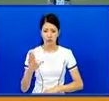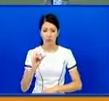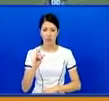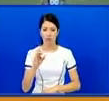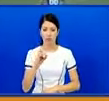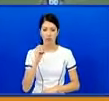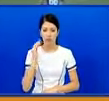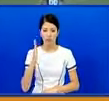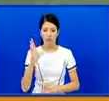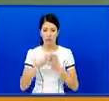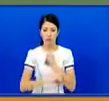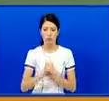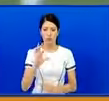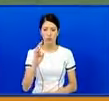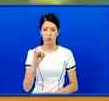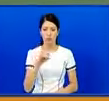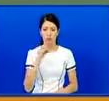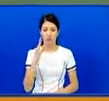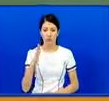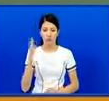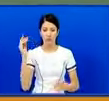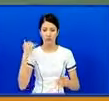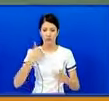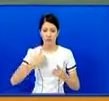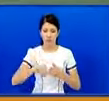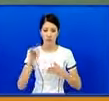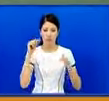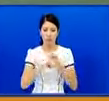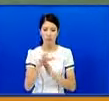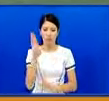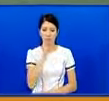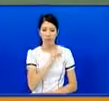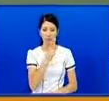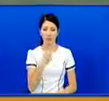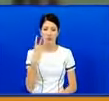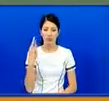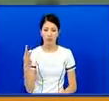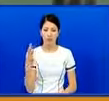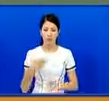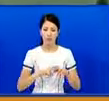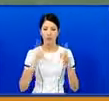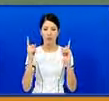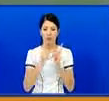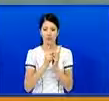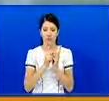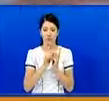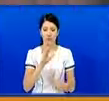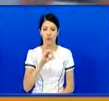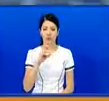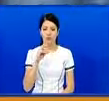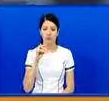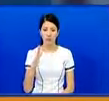Нұрғалиев, кейін Таңат Нөсербаев келіп теуіп гол салуға қол жеткізді. Есеп 2-0. Бұл кездесуде Фархатбек Ресметов жанкүйерлердің